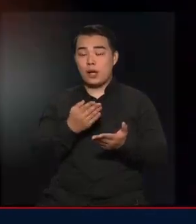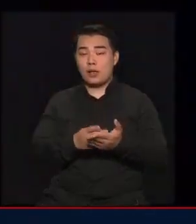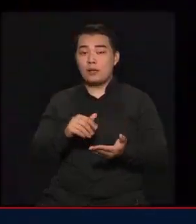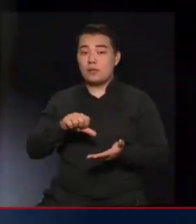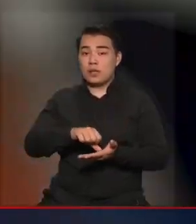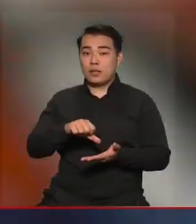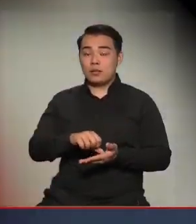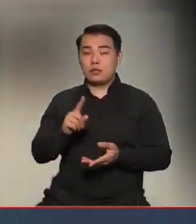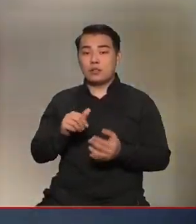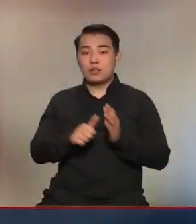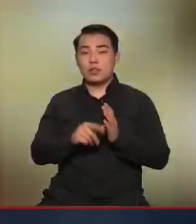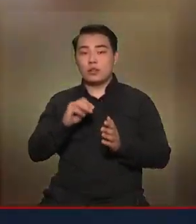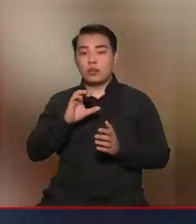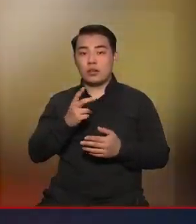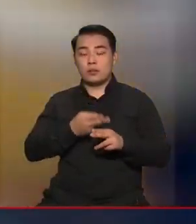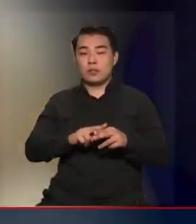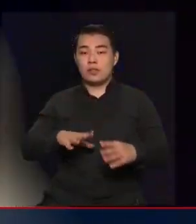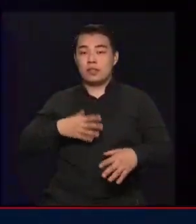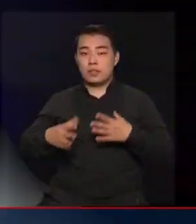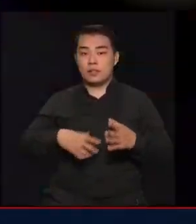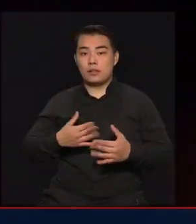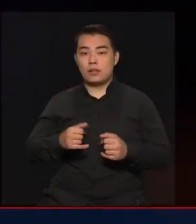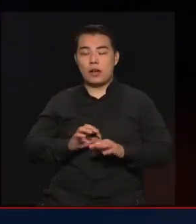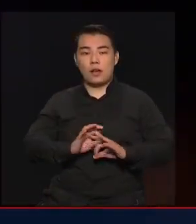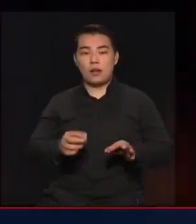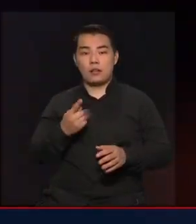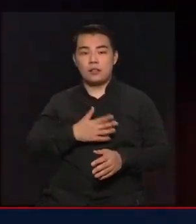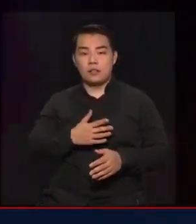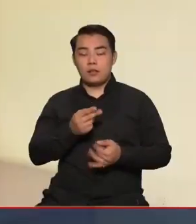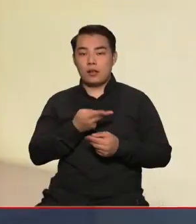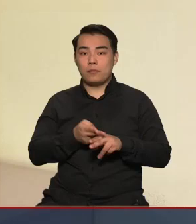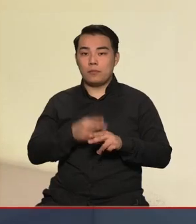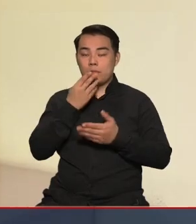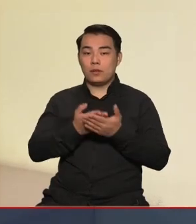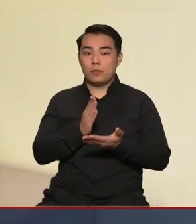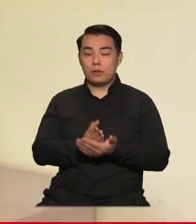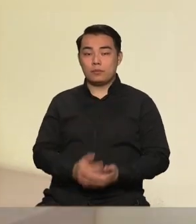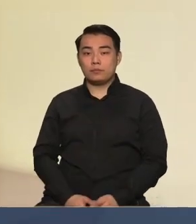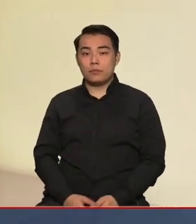инструментом, что 6-часовые интенсивные тренировки проходят на одном дыхании.